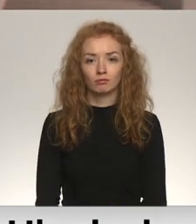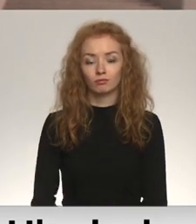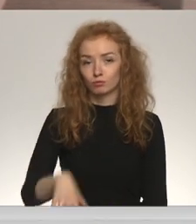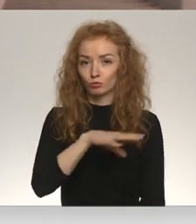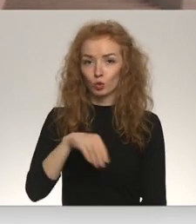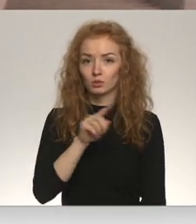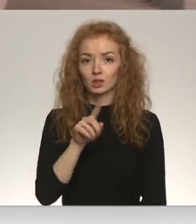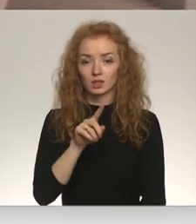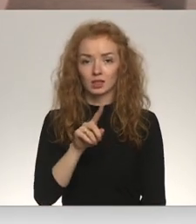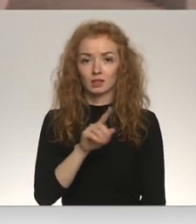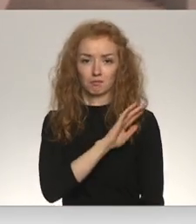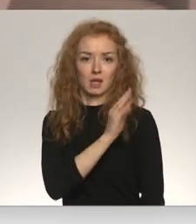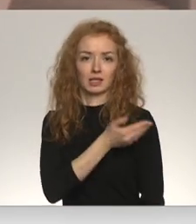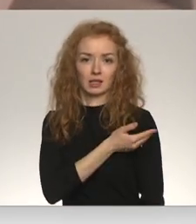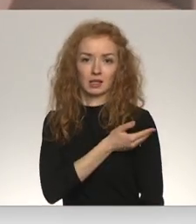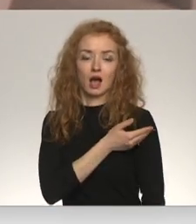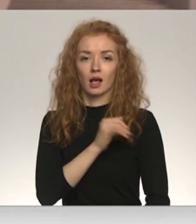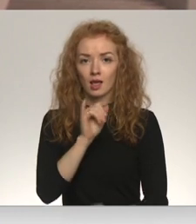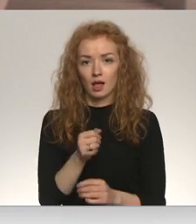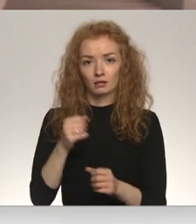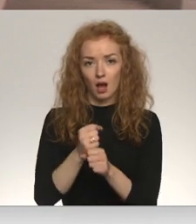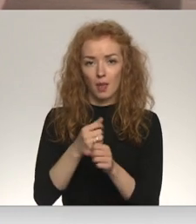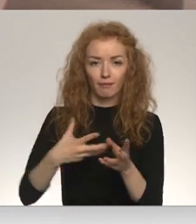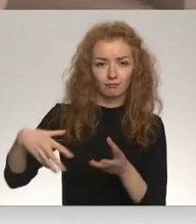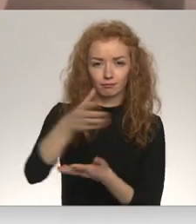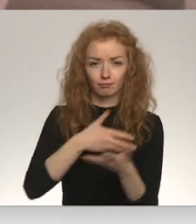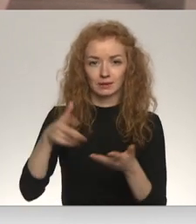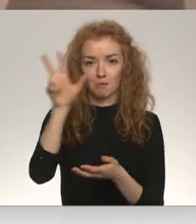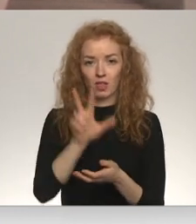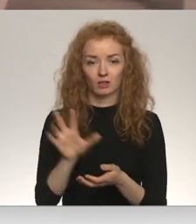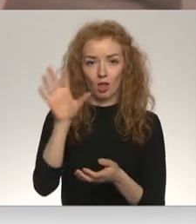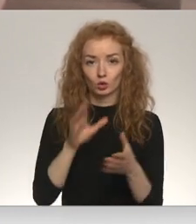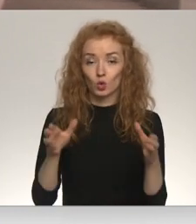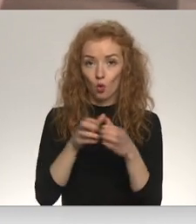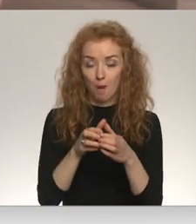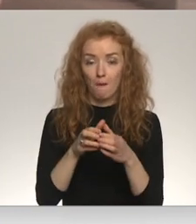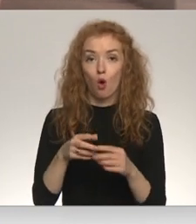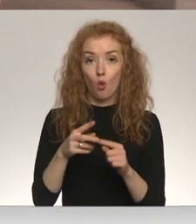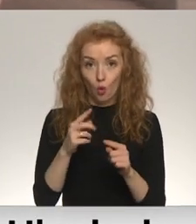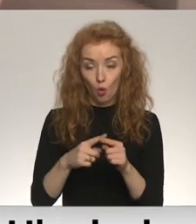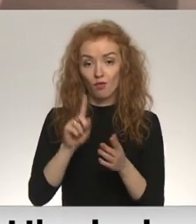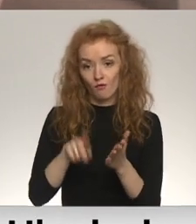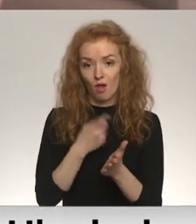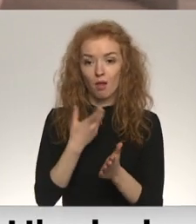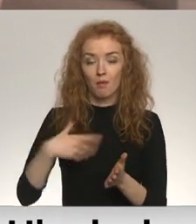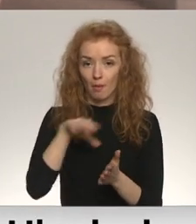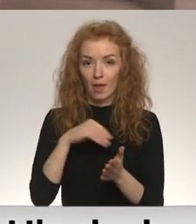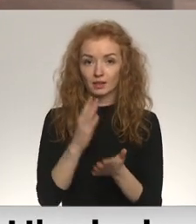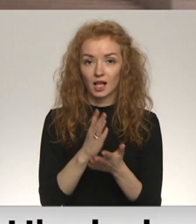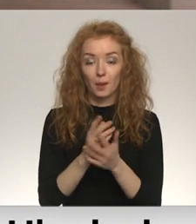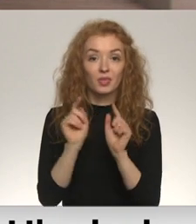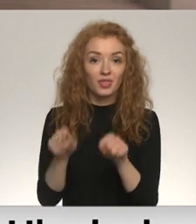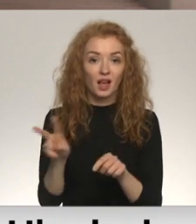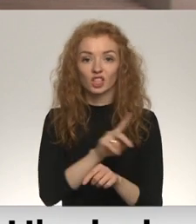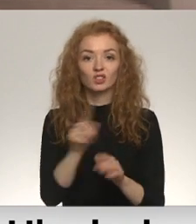spēcīgāka balss, ja mēs strādājam trietā kopā visas Baltijas valstis, tad mūs sadzird. Un vēl mēs esam tie, kuri